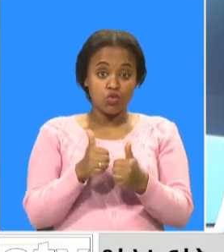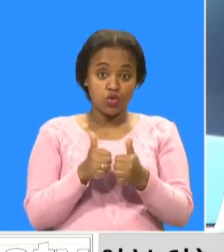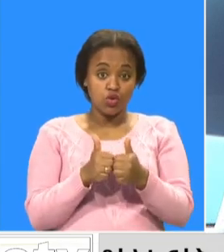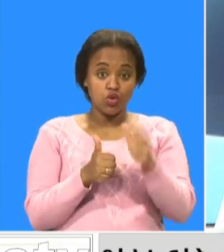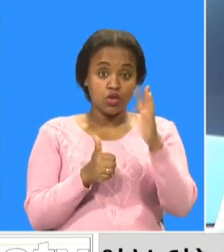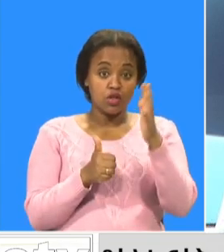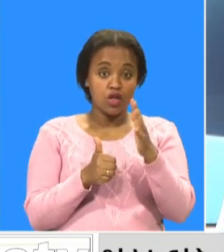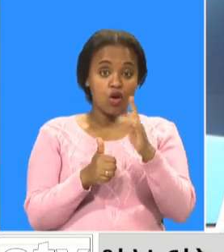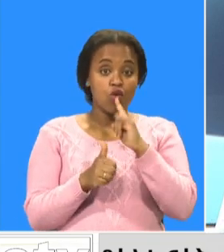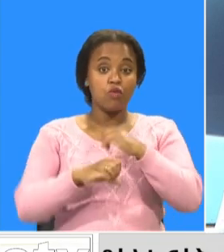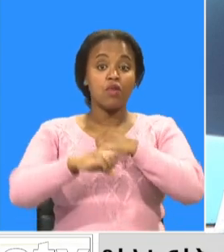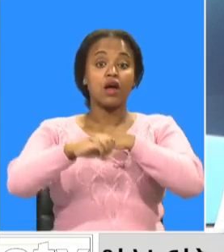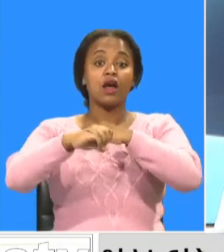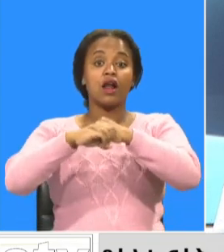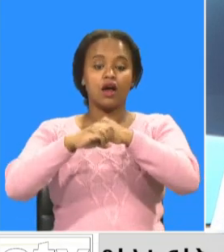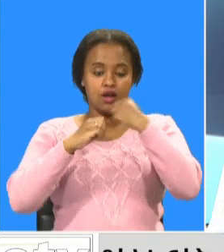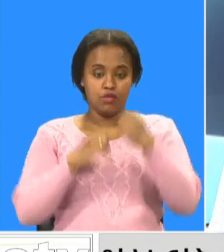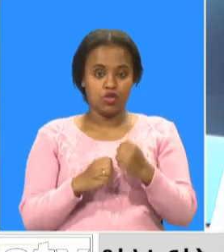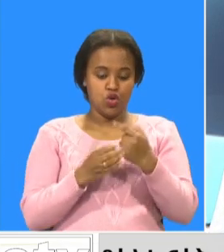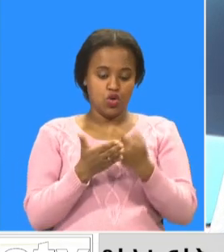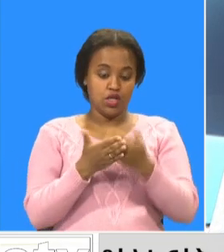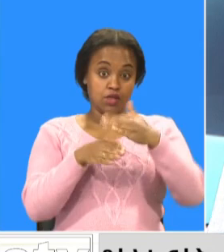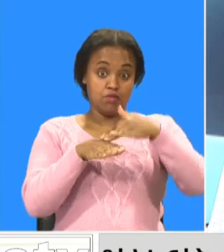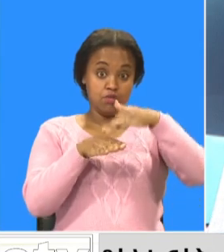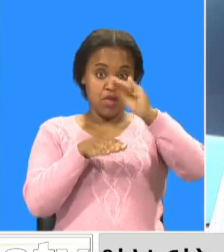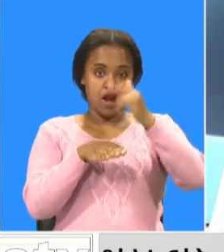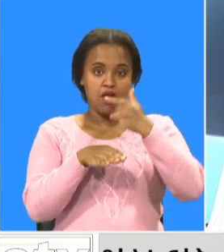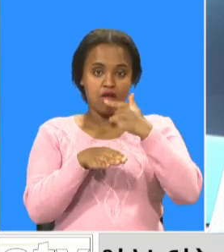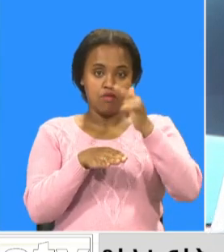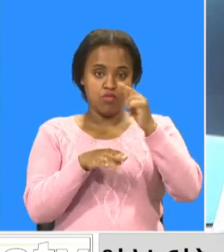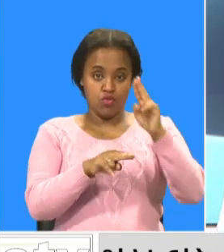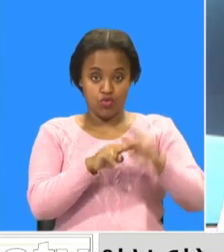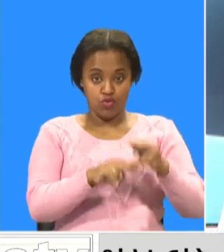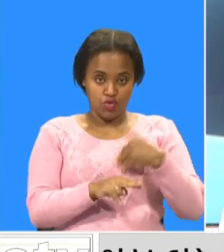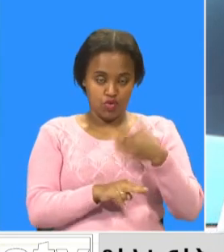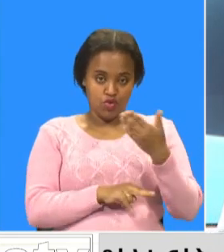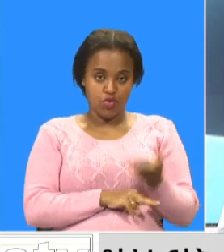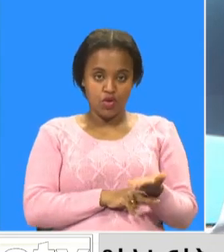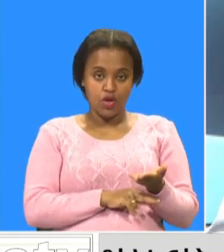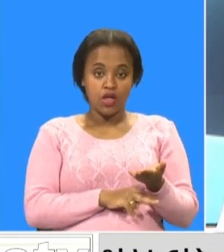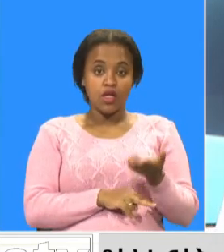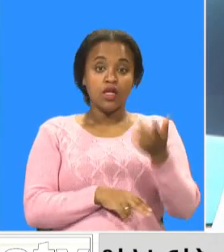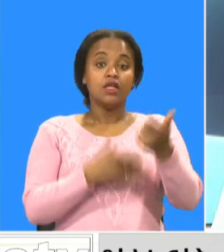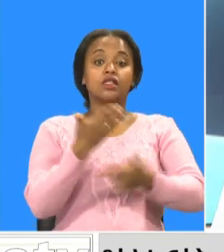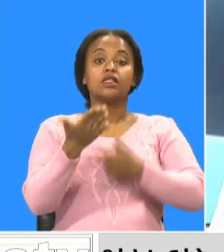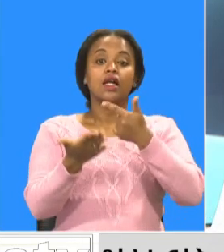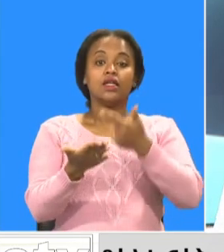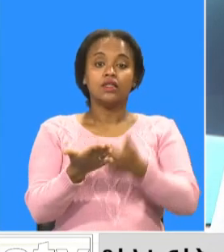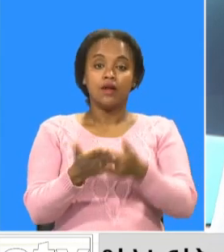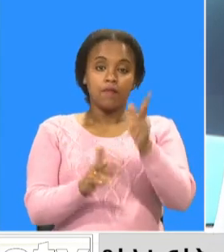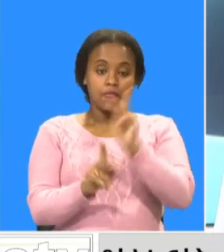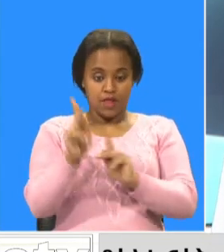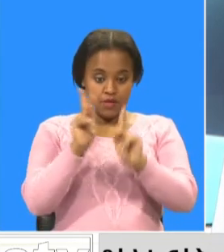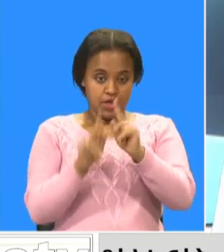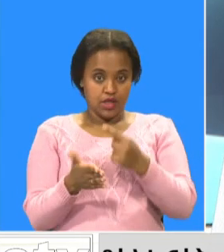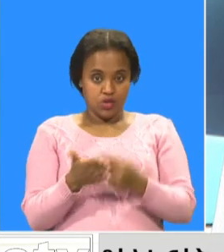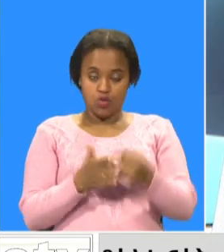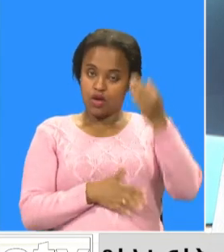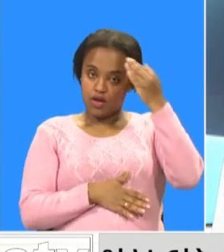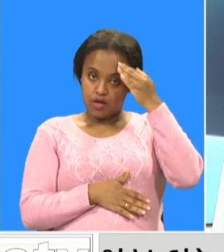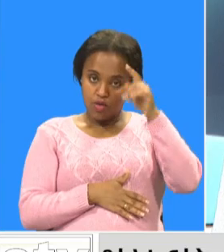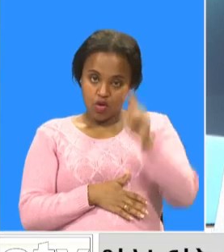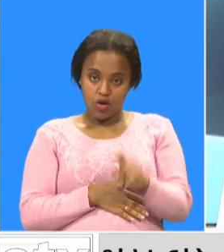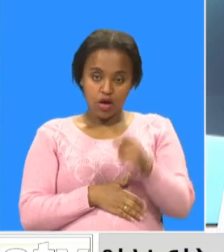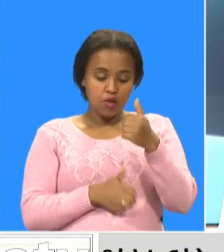ፓርቲክል ነው መከላከል የሚችሉ ከዚህ በላይ ብሎ ኦልሬዲ ሌብል አድርጓል። ስለዚህ ህብረተሰቡ ይህን ማወቅ አለበት ማለት